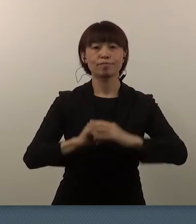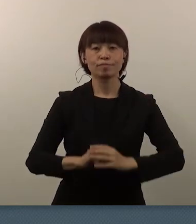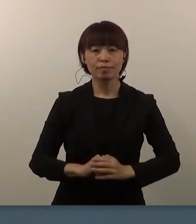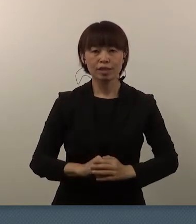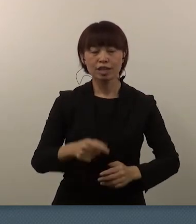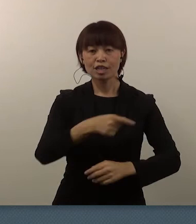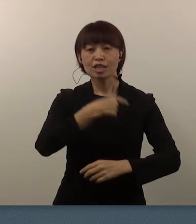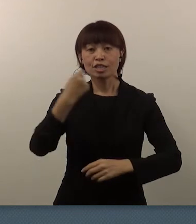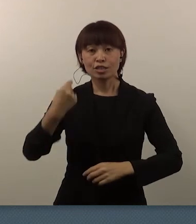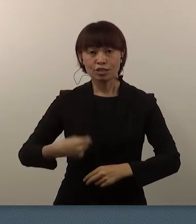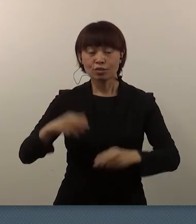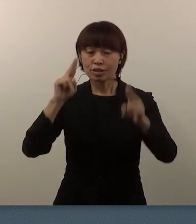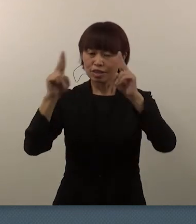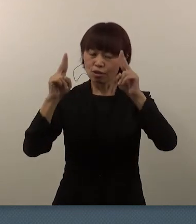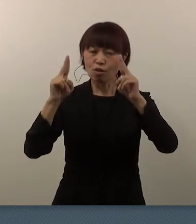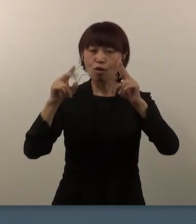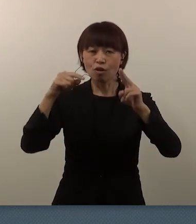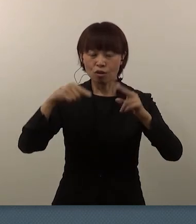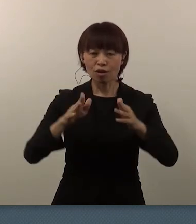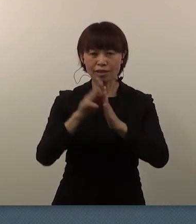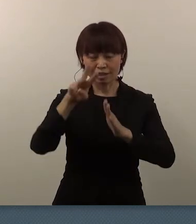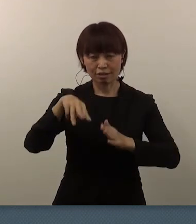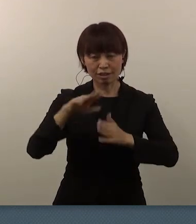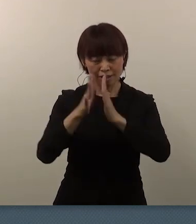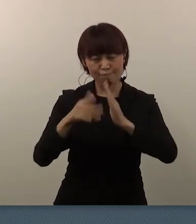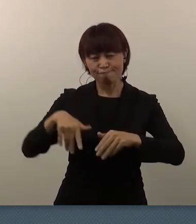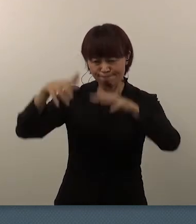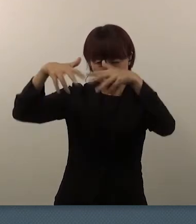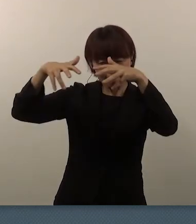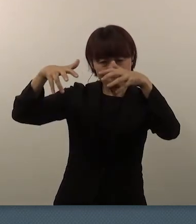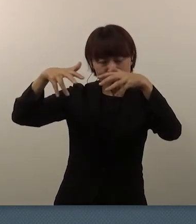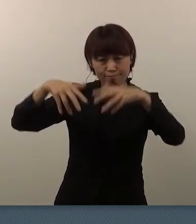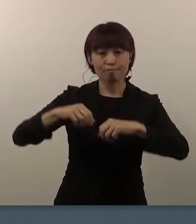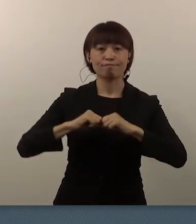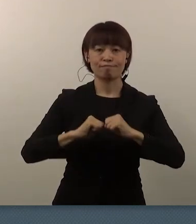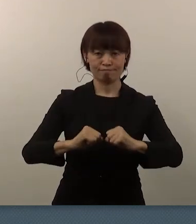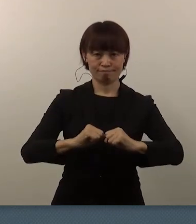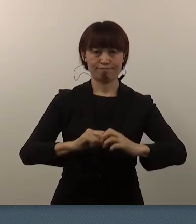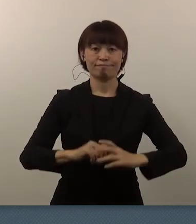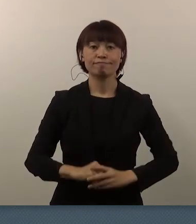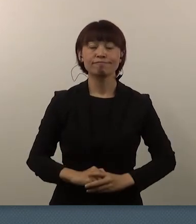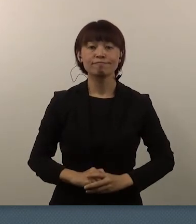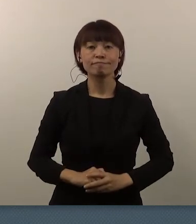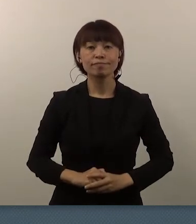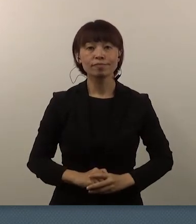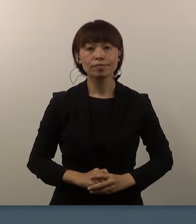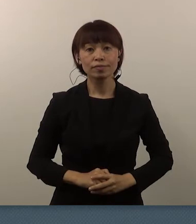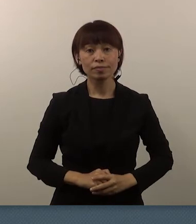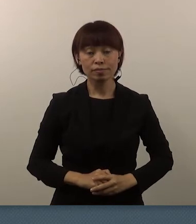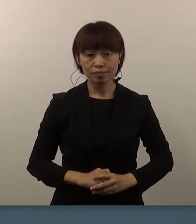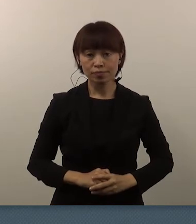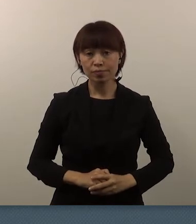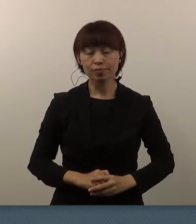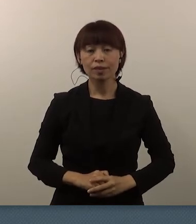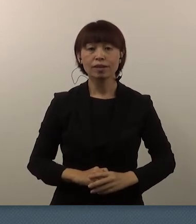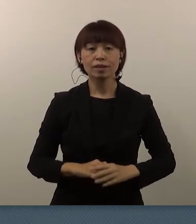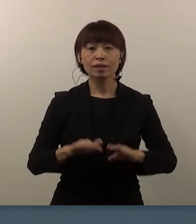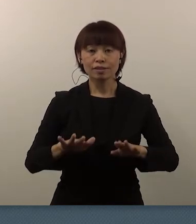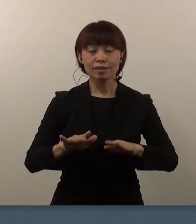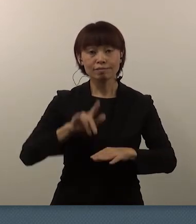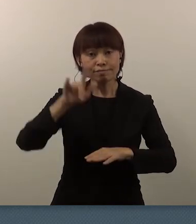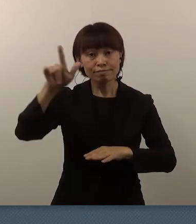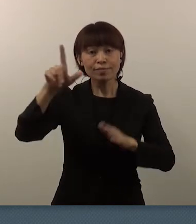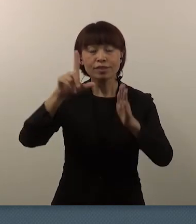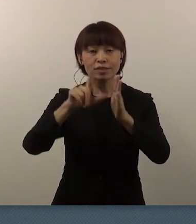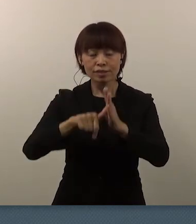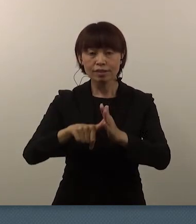へ進出するよう積極的に働きかけてまいります。さらに、今回の訪問では、県内中小企